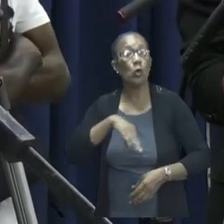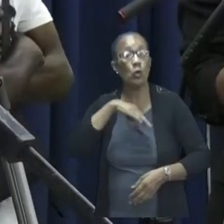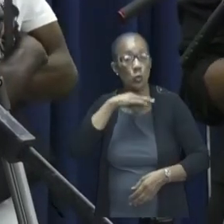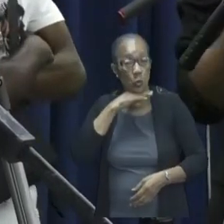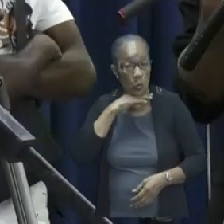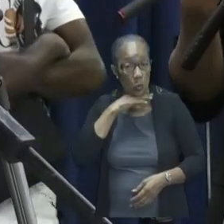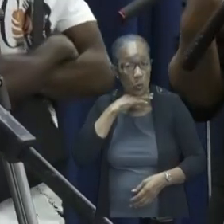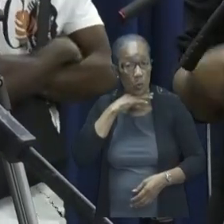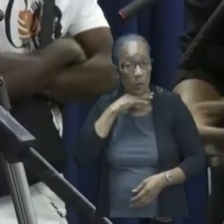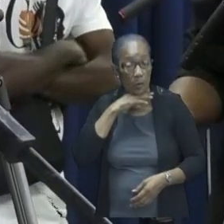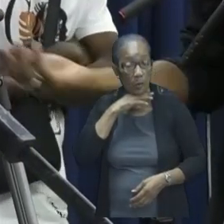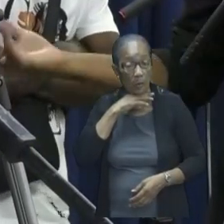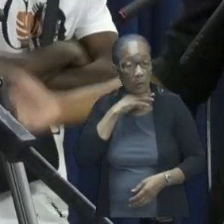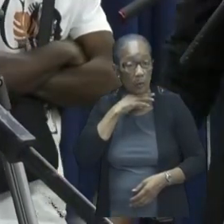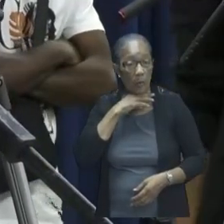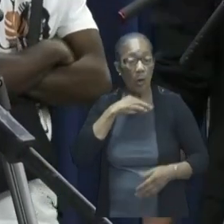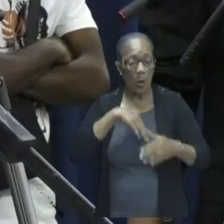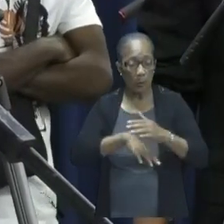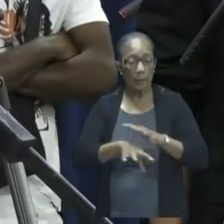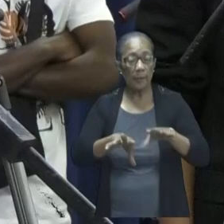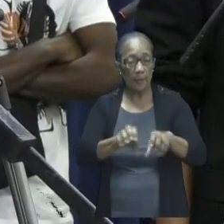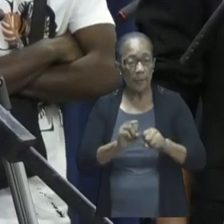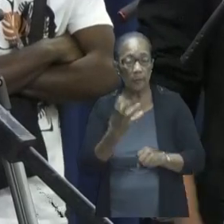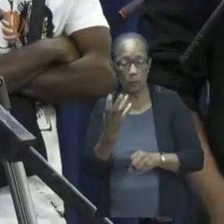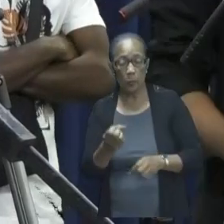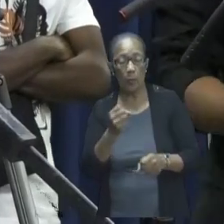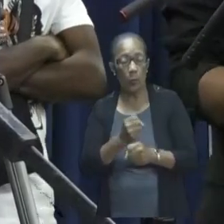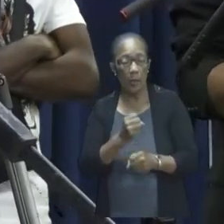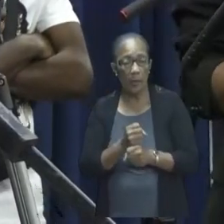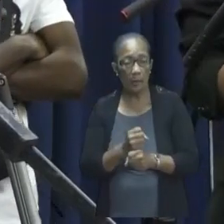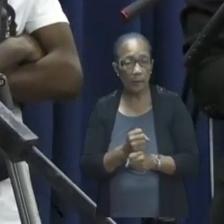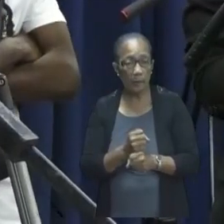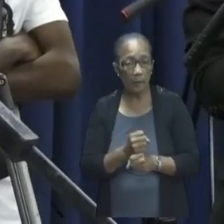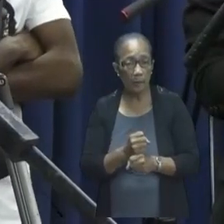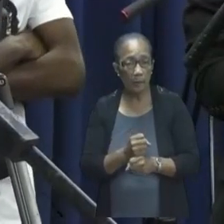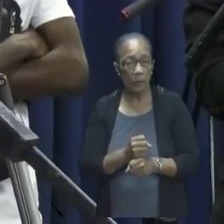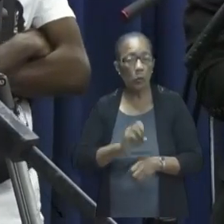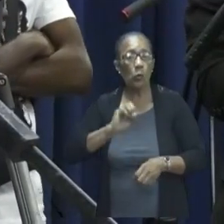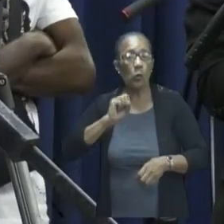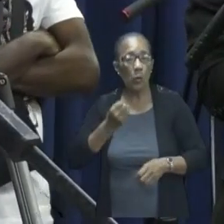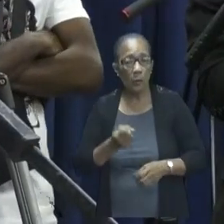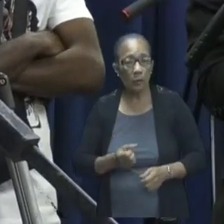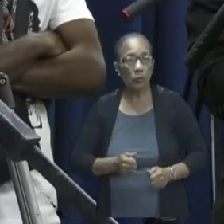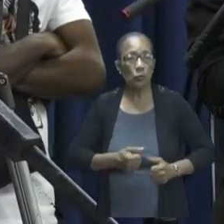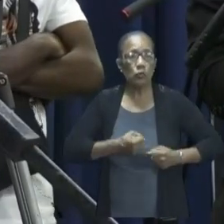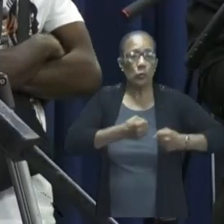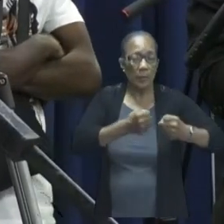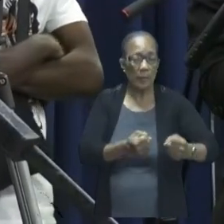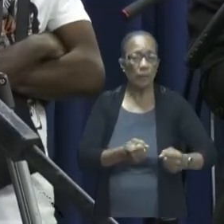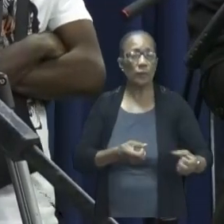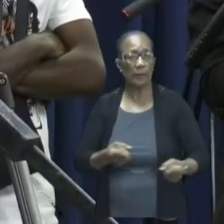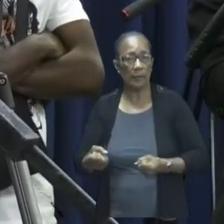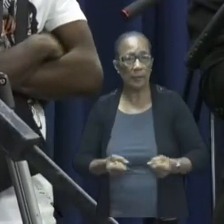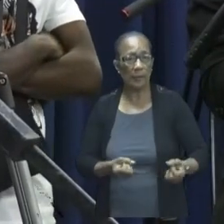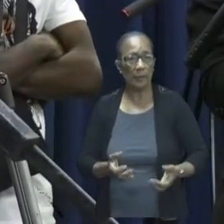innovatieve ondernemers die willen werken in hoeverre waar ze altijd gesimuleerd worden vanuit uw regering